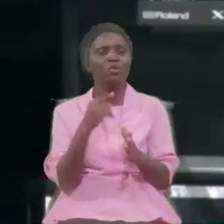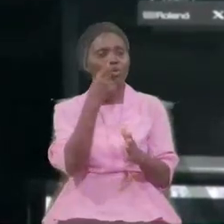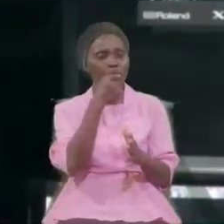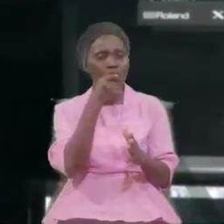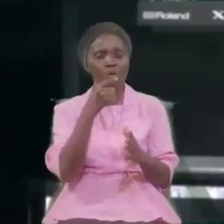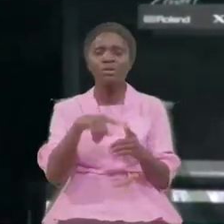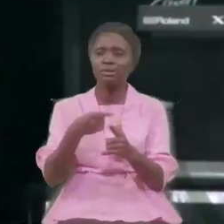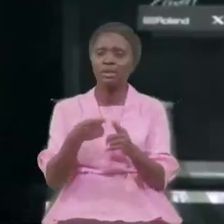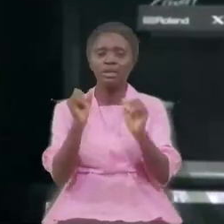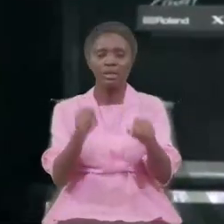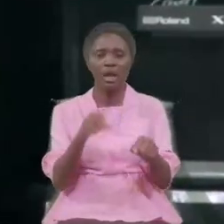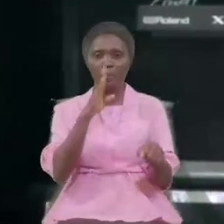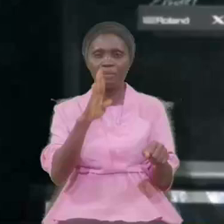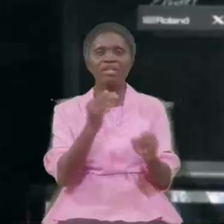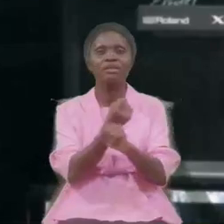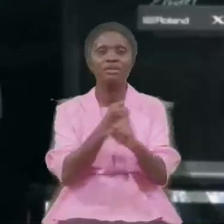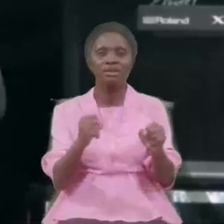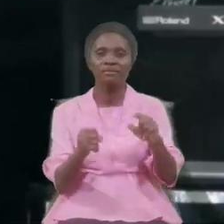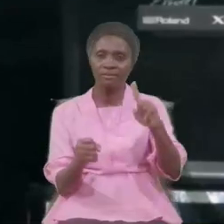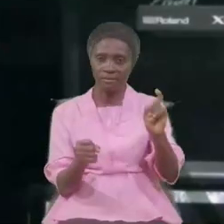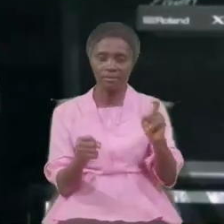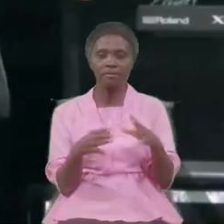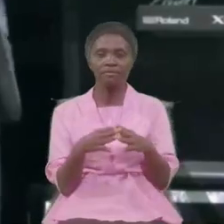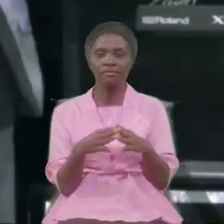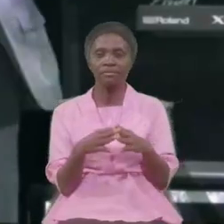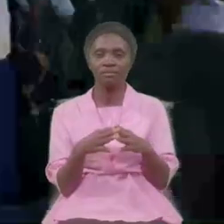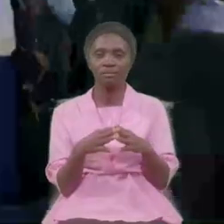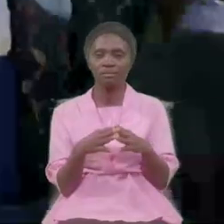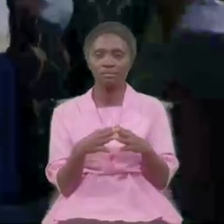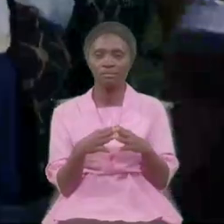Qui peut donc être sauvé?